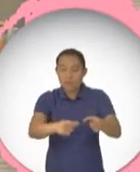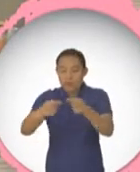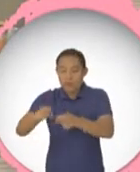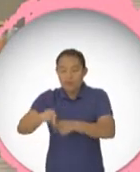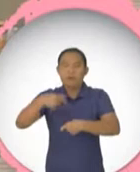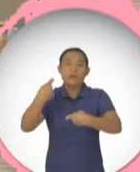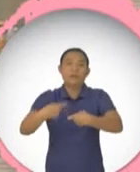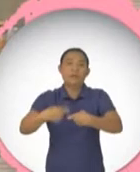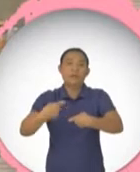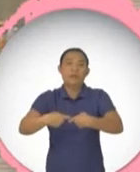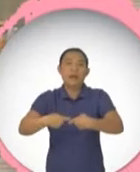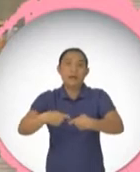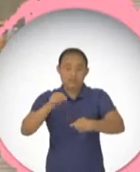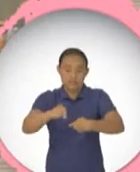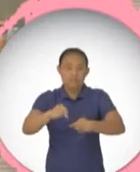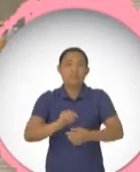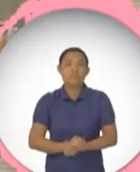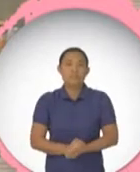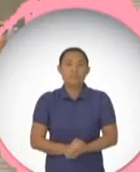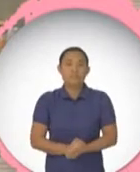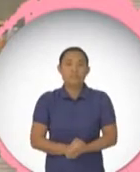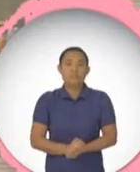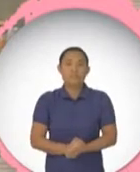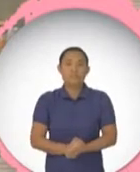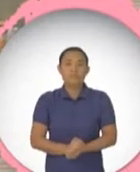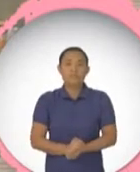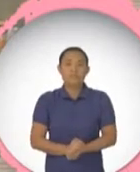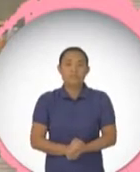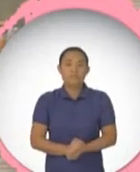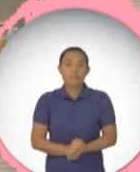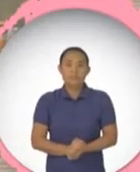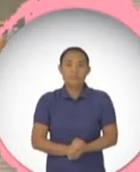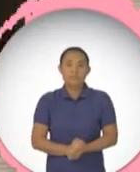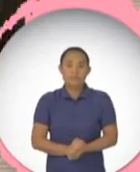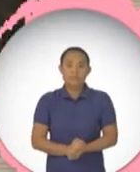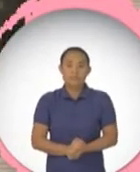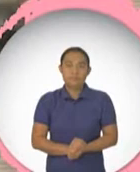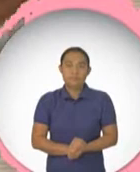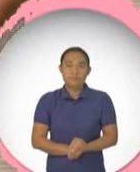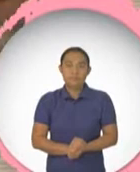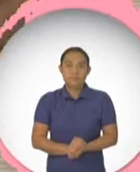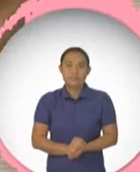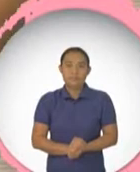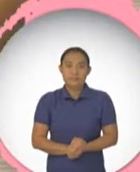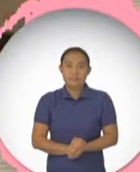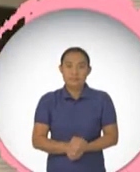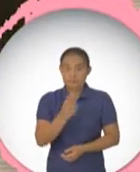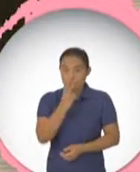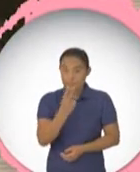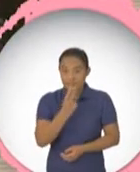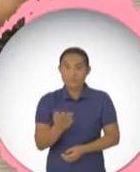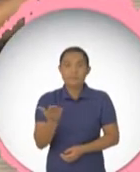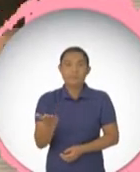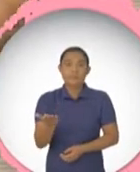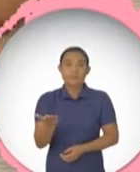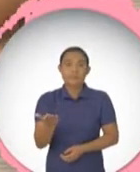ค่อนข้างยากอะค่ะ นี่แหละครับ ใช่นี ่บิดแล้วก็กลับมาอีกด้านนึง ใช่ค่ะเรามาดูอีกทีนึงนะคะแล้วก็จ